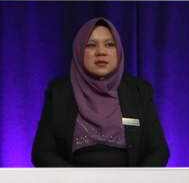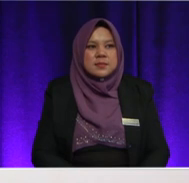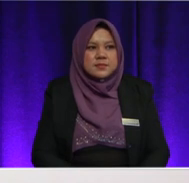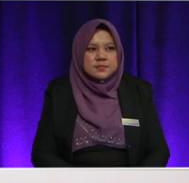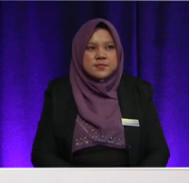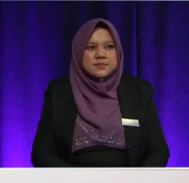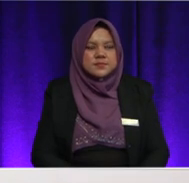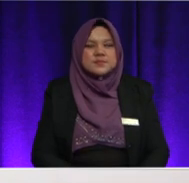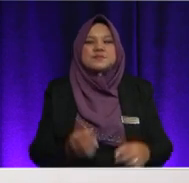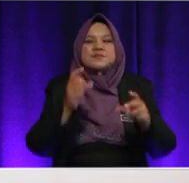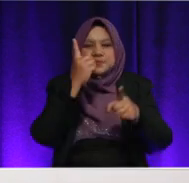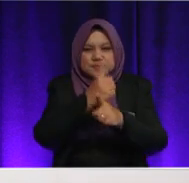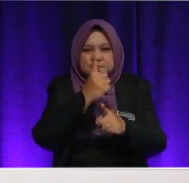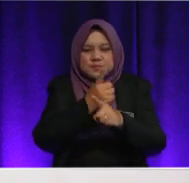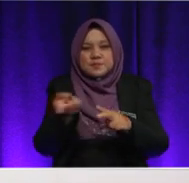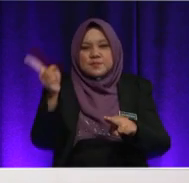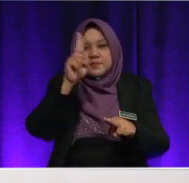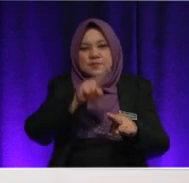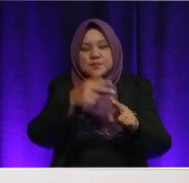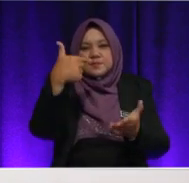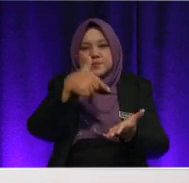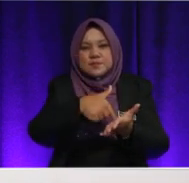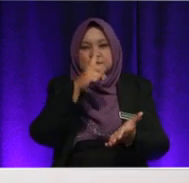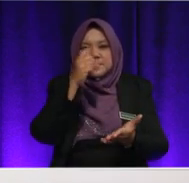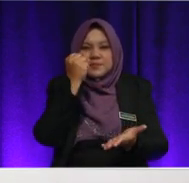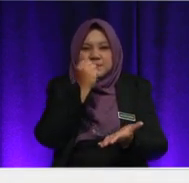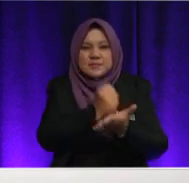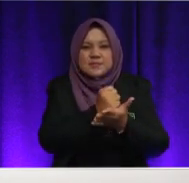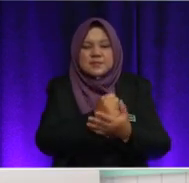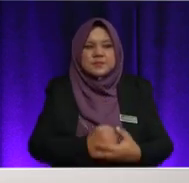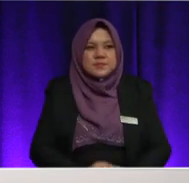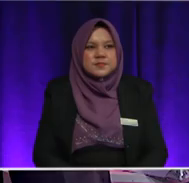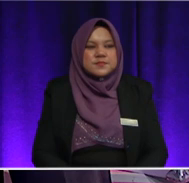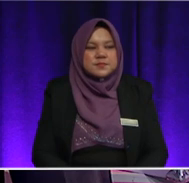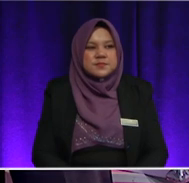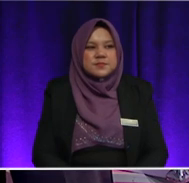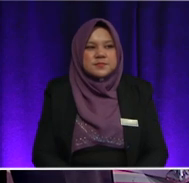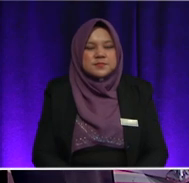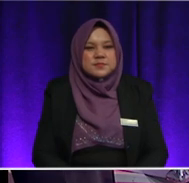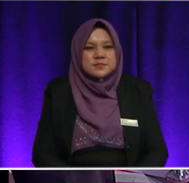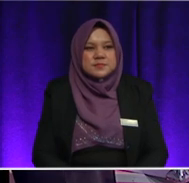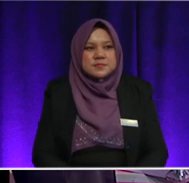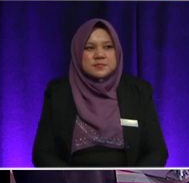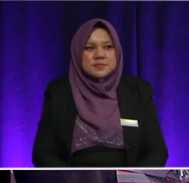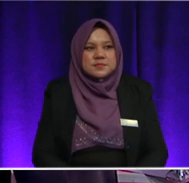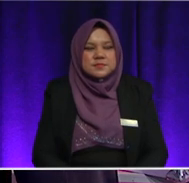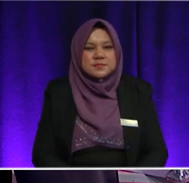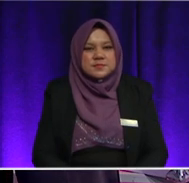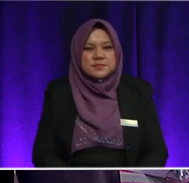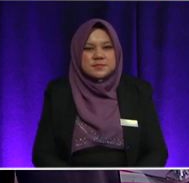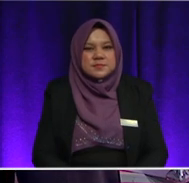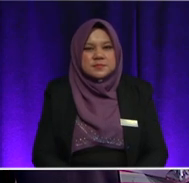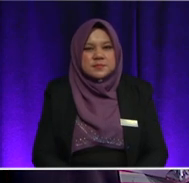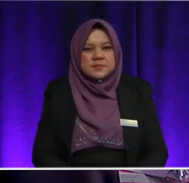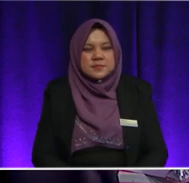tambah lagi satu lagi cocok Oke mewakili Aiman dan adik-adik murid-murid di rumah kita ke Pak aman dalam